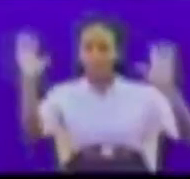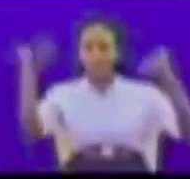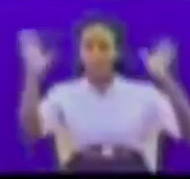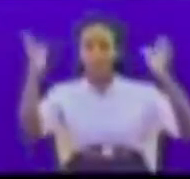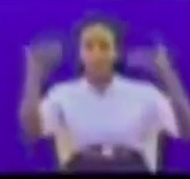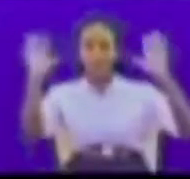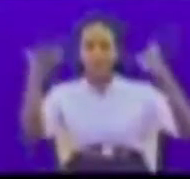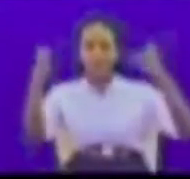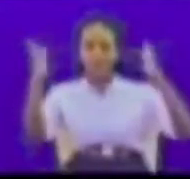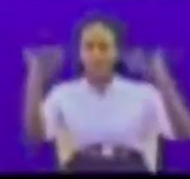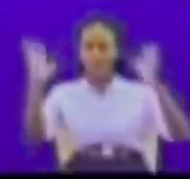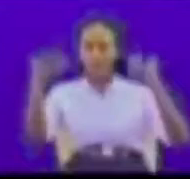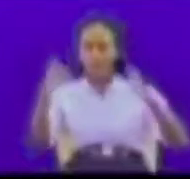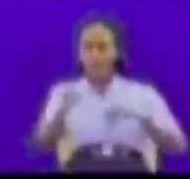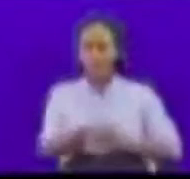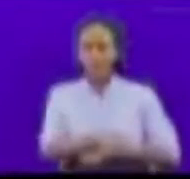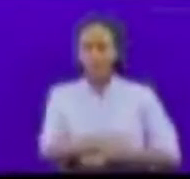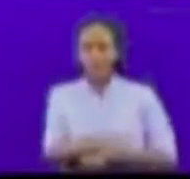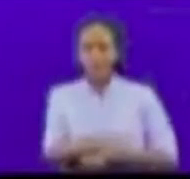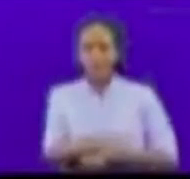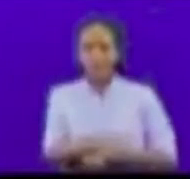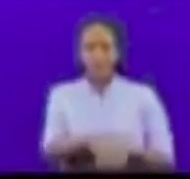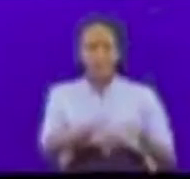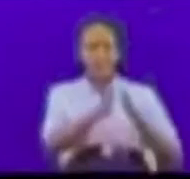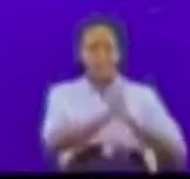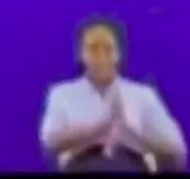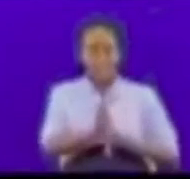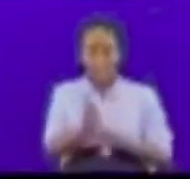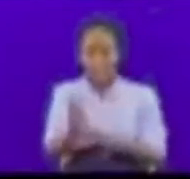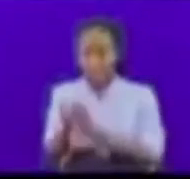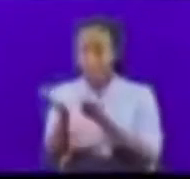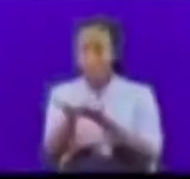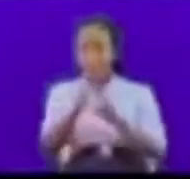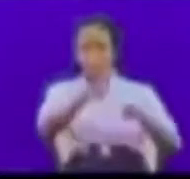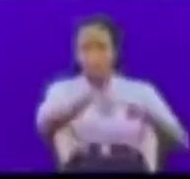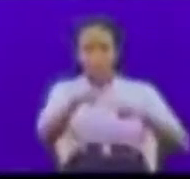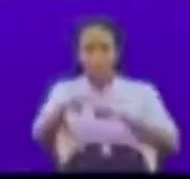Naomba mkae. Mheshimiwa Mpango aendelee kuwa hapo.